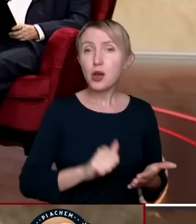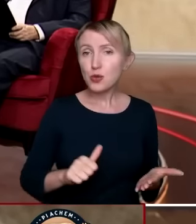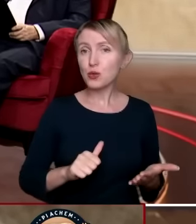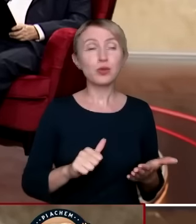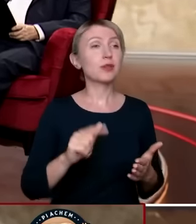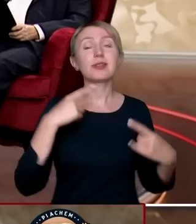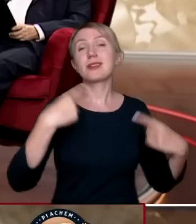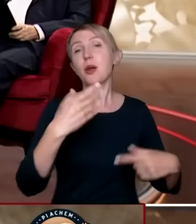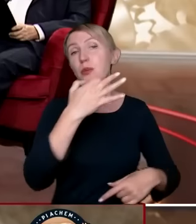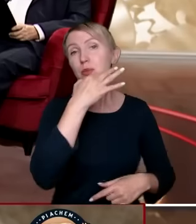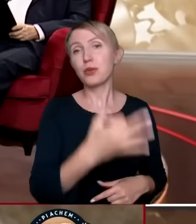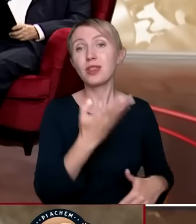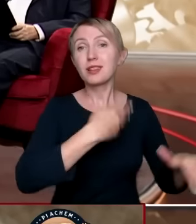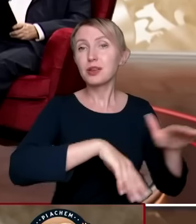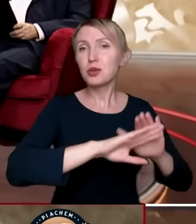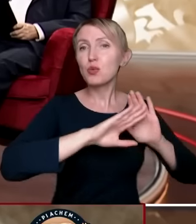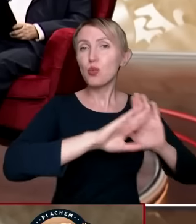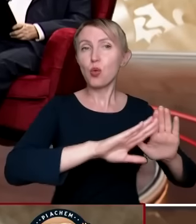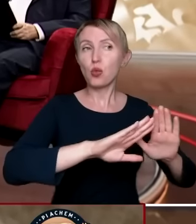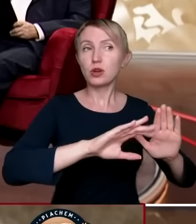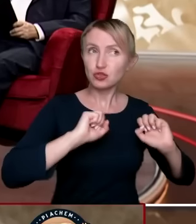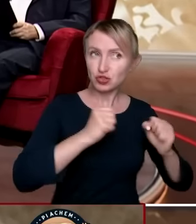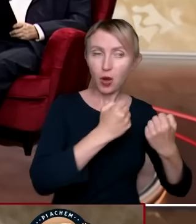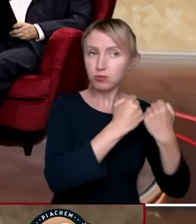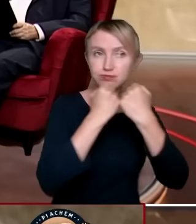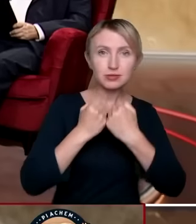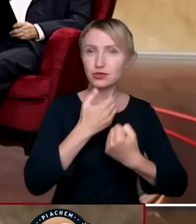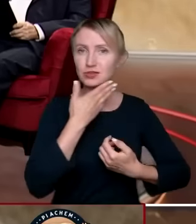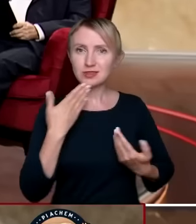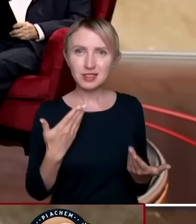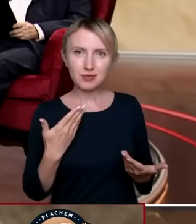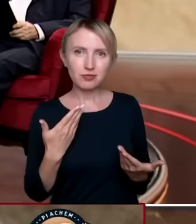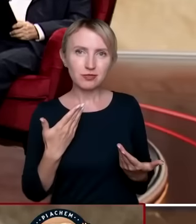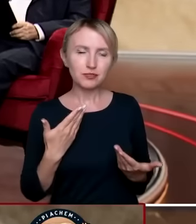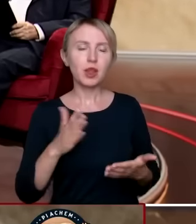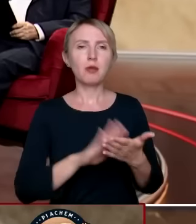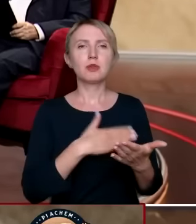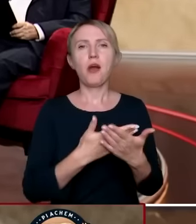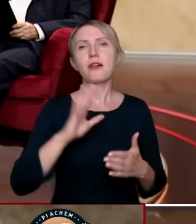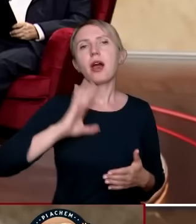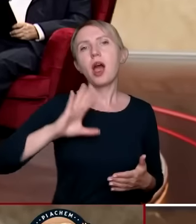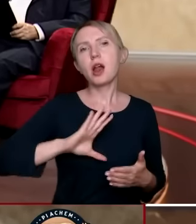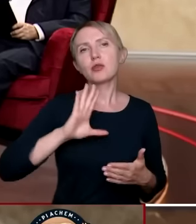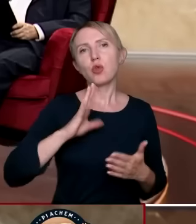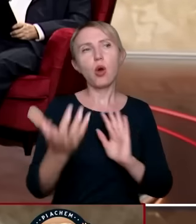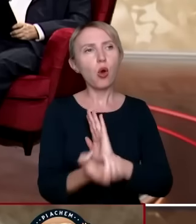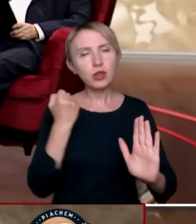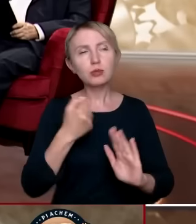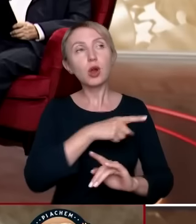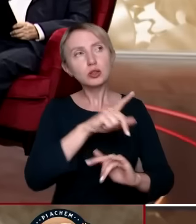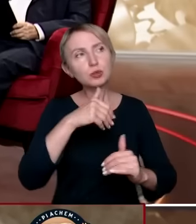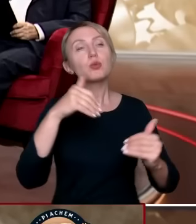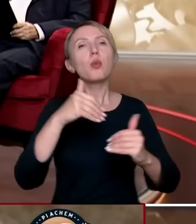zapytali czy ten immunitet działa, nie działa, czy czy na przykład warto byłoby go uchylić, żeby mogli